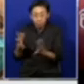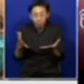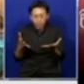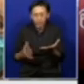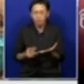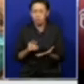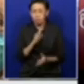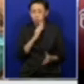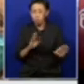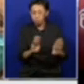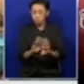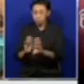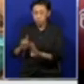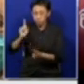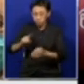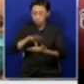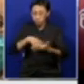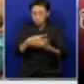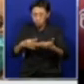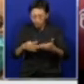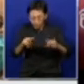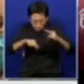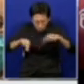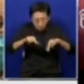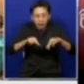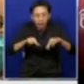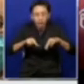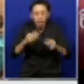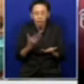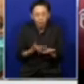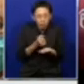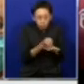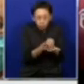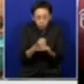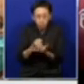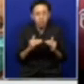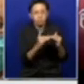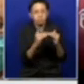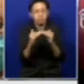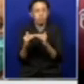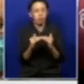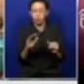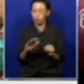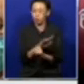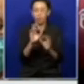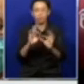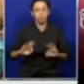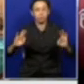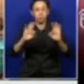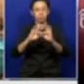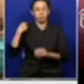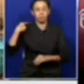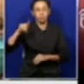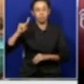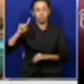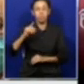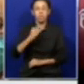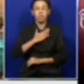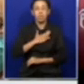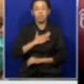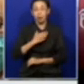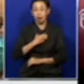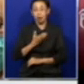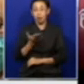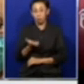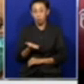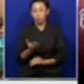มาตรการรองรับและการเยียวยาต้องทั่วถึงเป็นธรรมให้ครบนั่นคือสิ่งที่จะเป็นประโยชน์แล้วก็เราก็ขอนะครับ